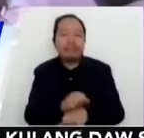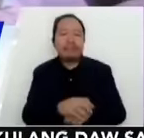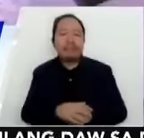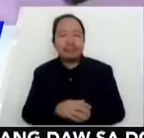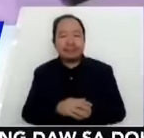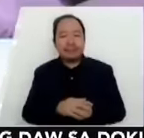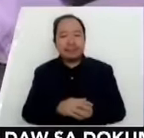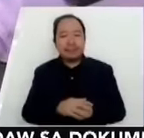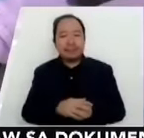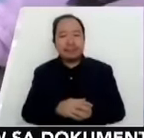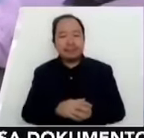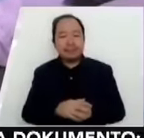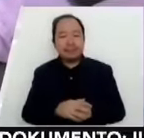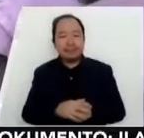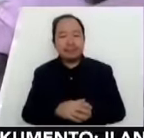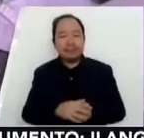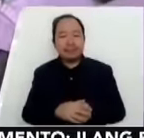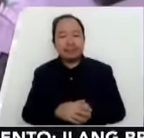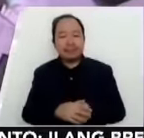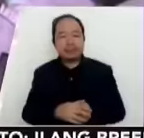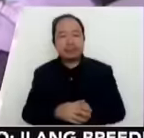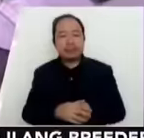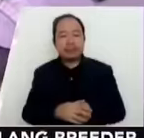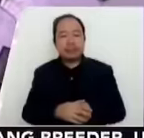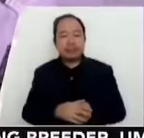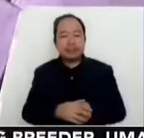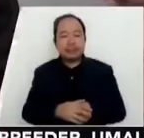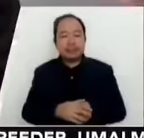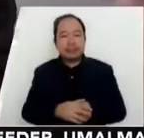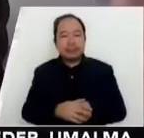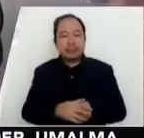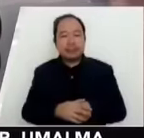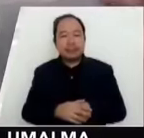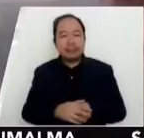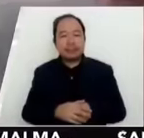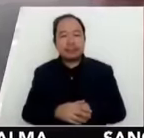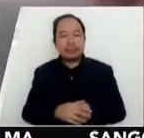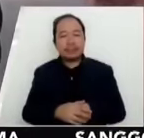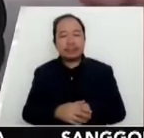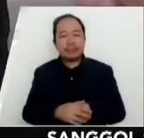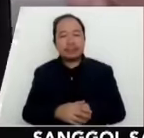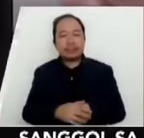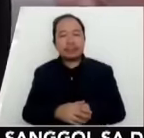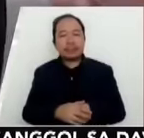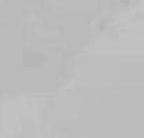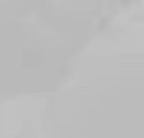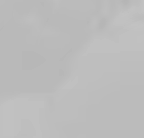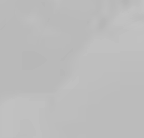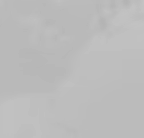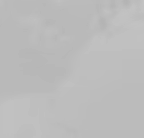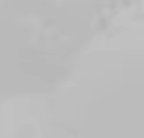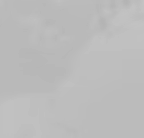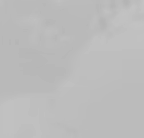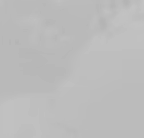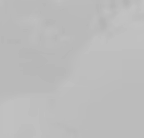GMA Integrated News, Marisol Abdurraman, nakatuto 24 oras.